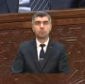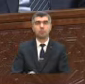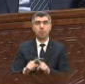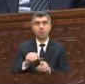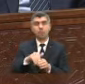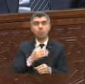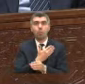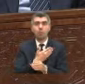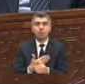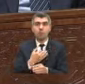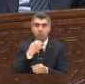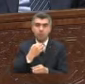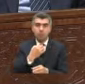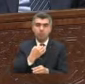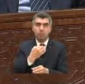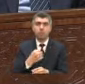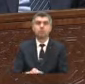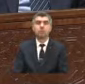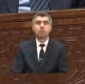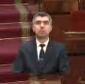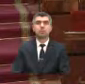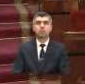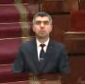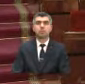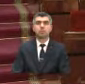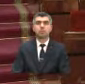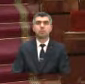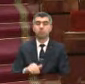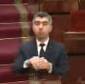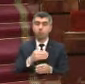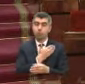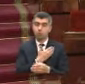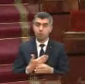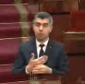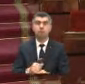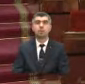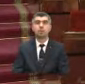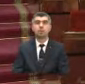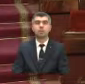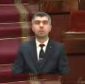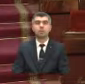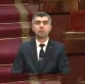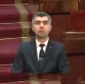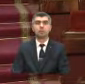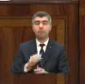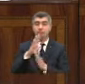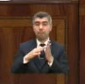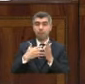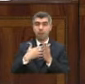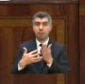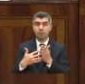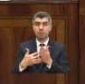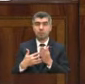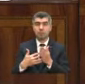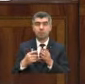المجلس المستشارين، ما عرفناش كيفاش غادي نديروا. مجلس المستشارين، البرنامج ديال التنزيل ديال هذا الشيء،